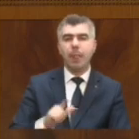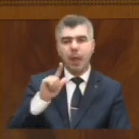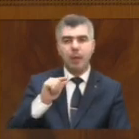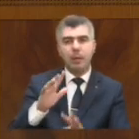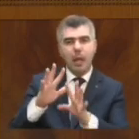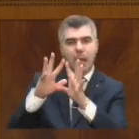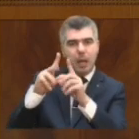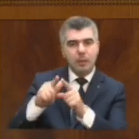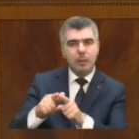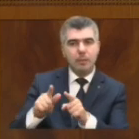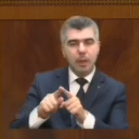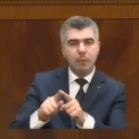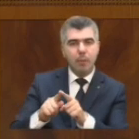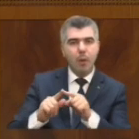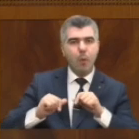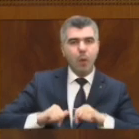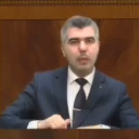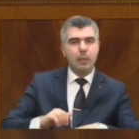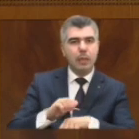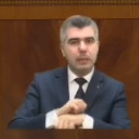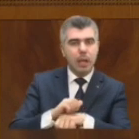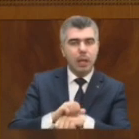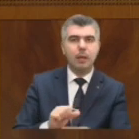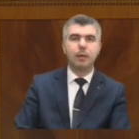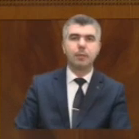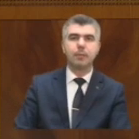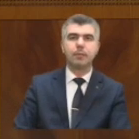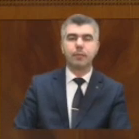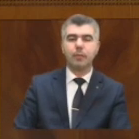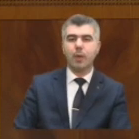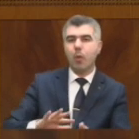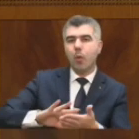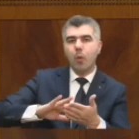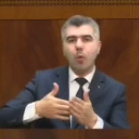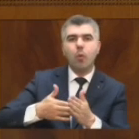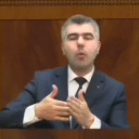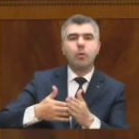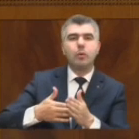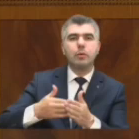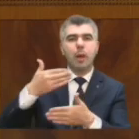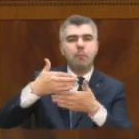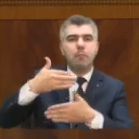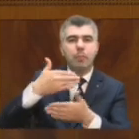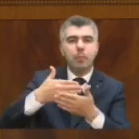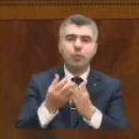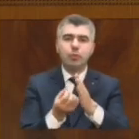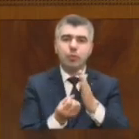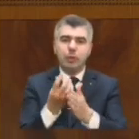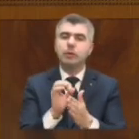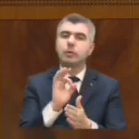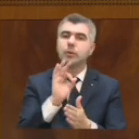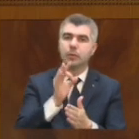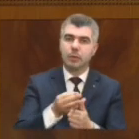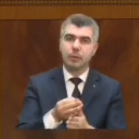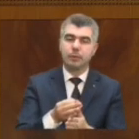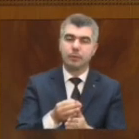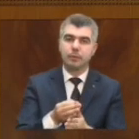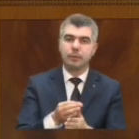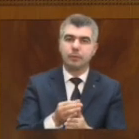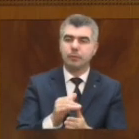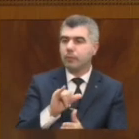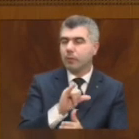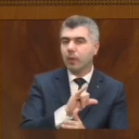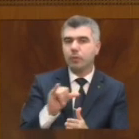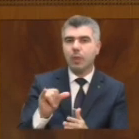مع السلطات المحليه مع الوزارات المعنيه ديال كل ما ينبغي بناؤه من جديد، لان حنا بغينا حتى بلاصه